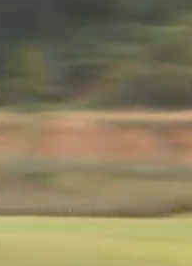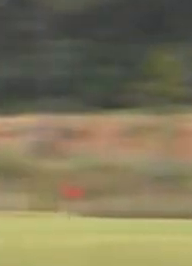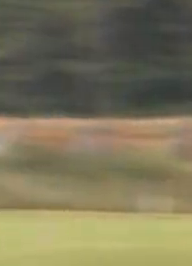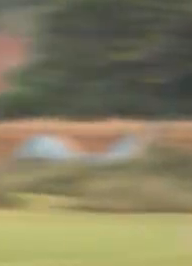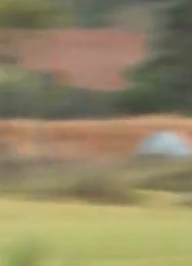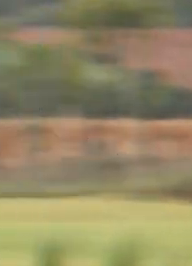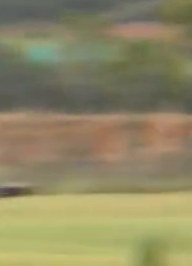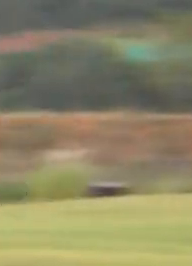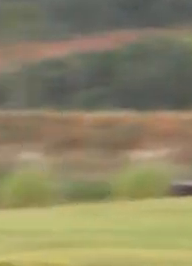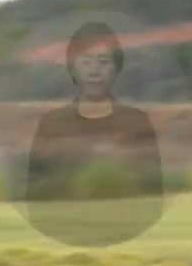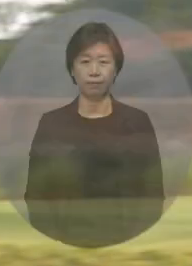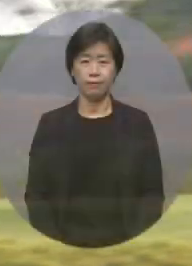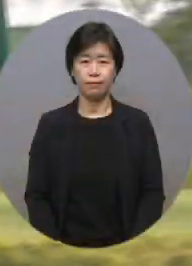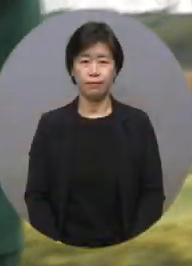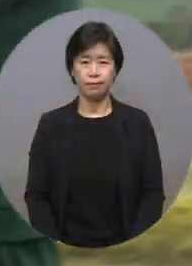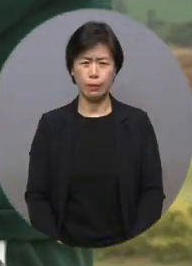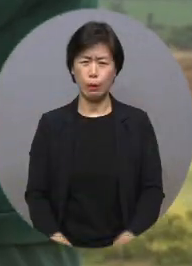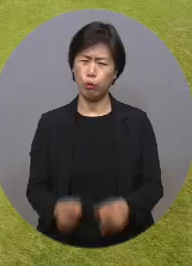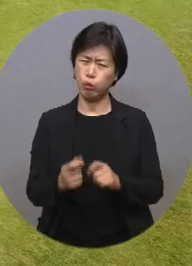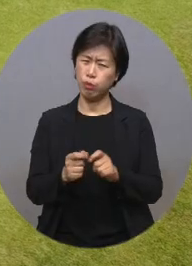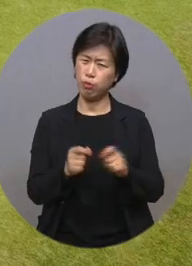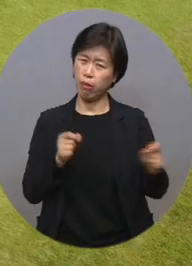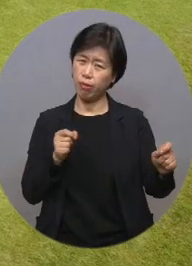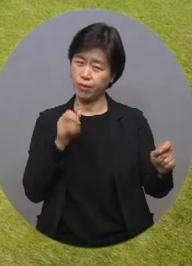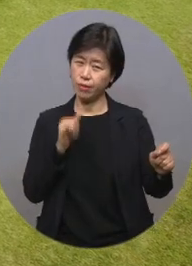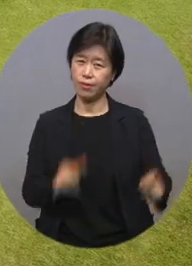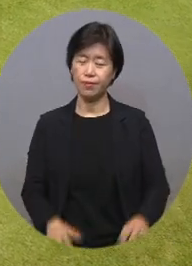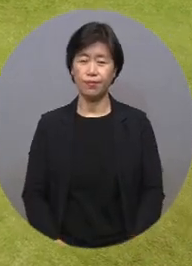아, 좀 길었다. 괜찮아, 괜찮아. 괜찮아.